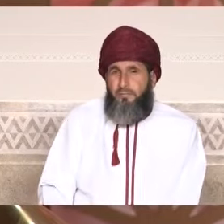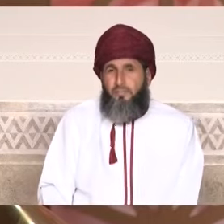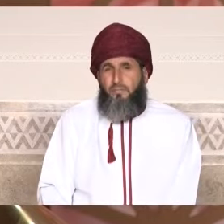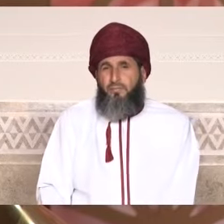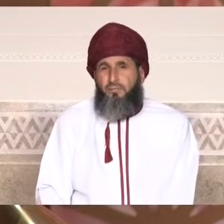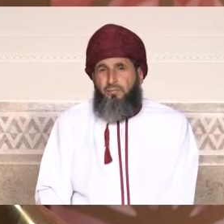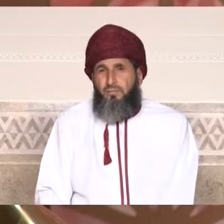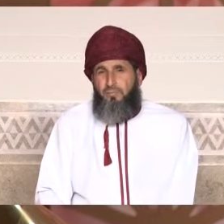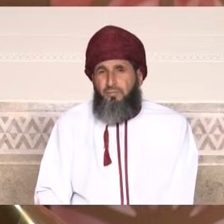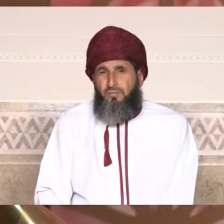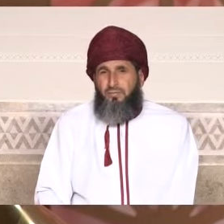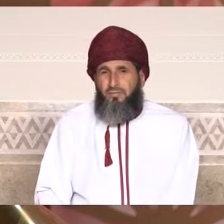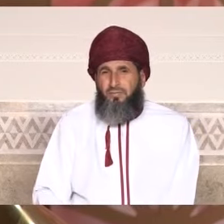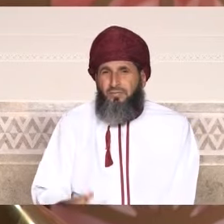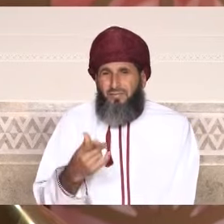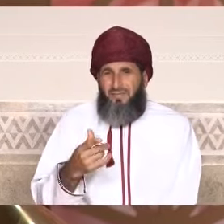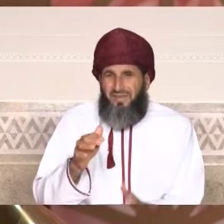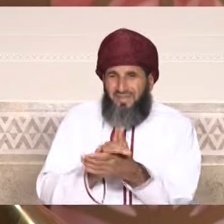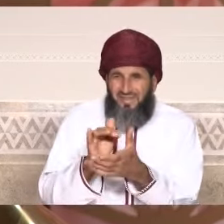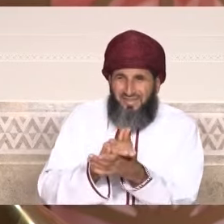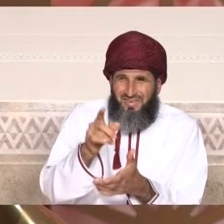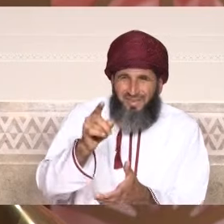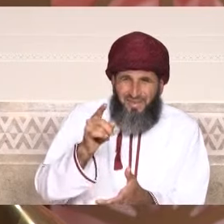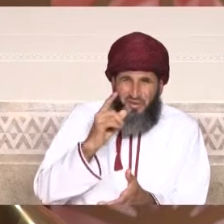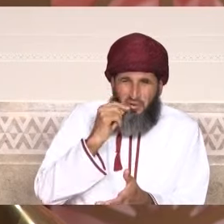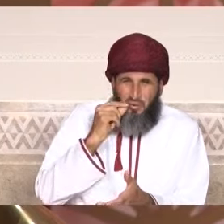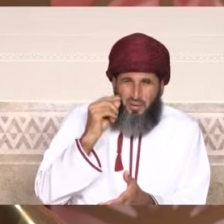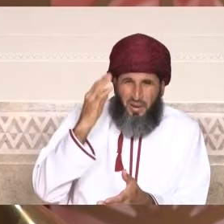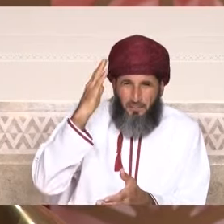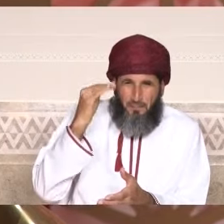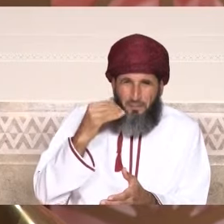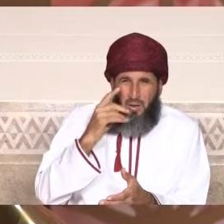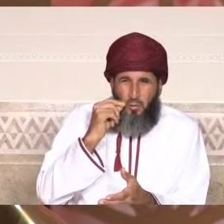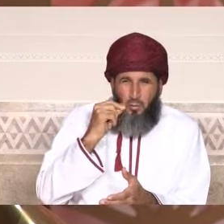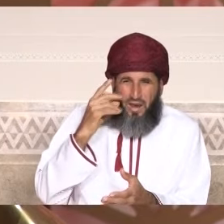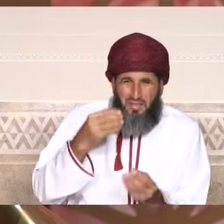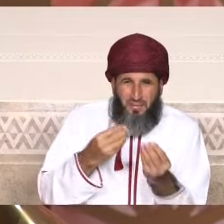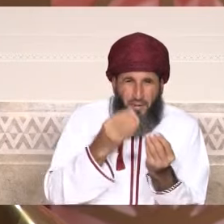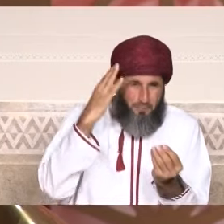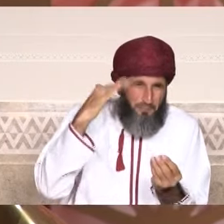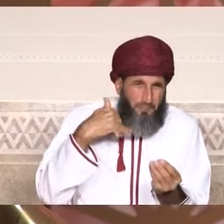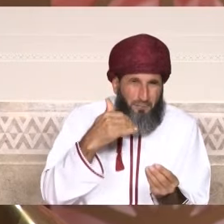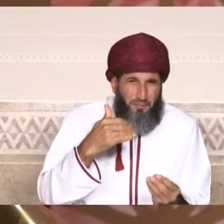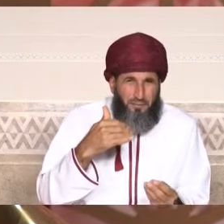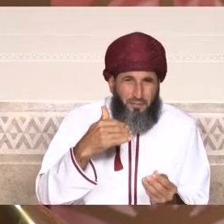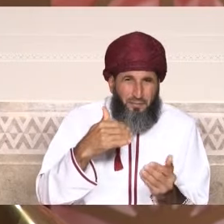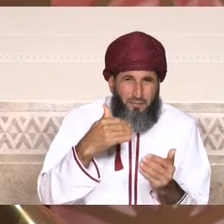هذه ما يعرف بالصداقات بين الفتيان والفتيات